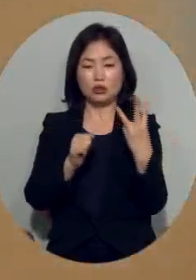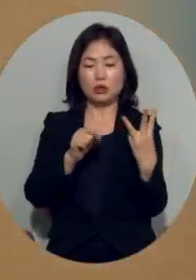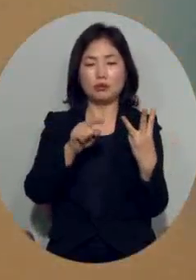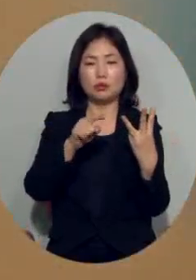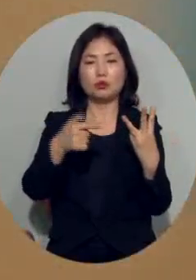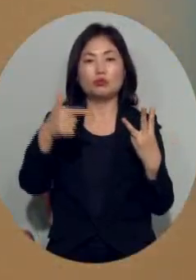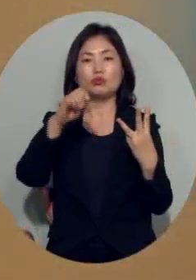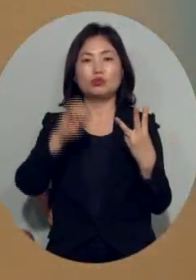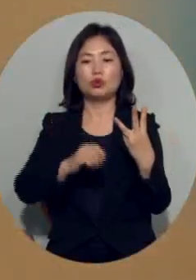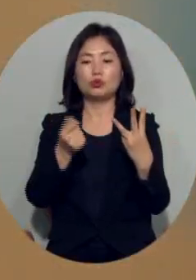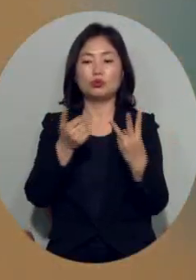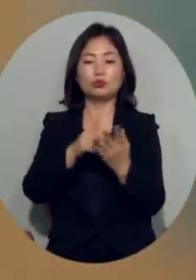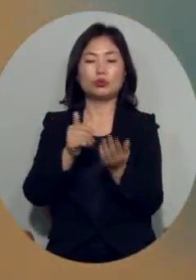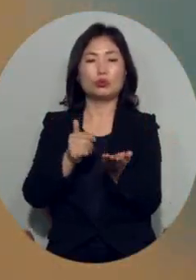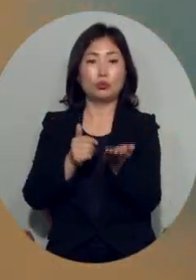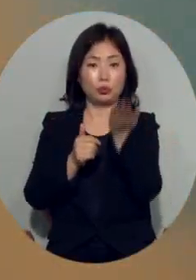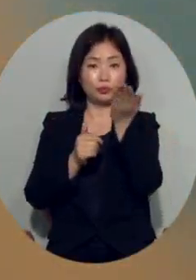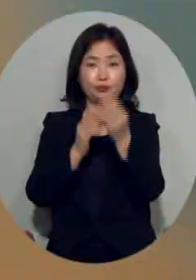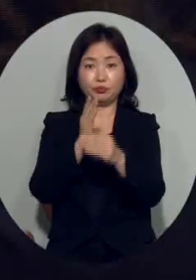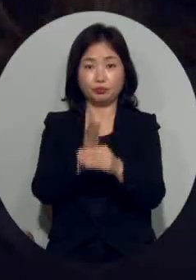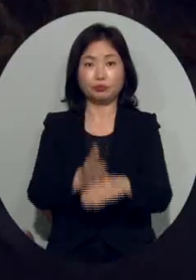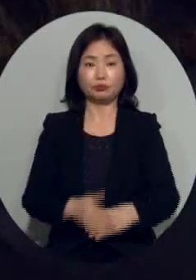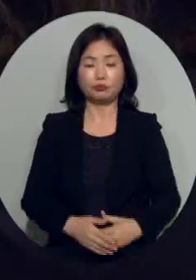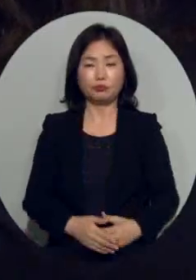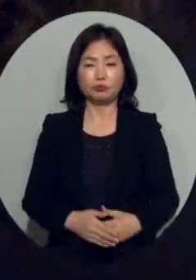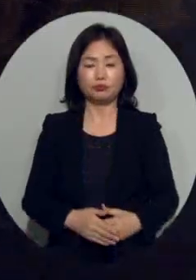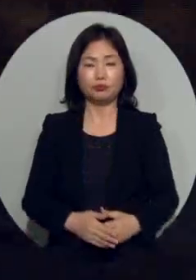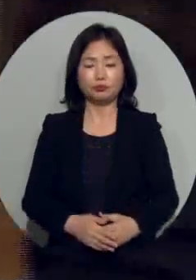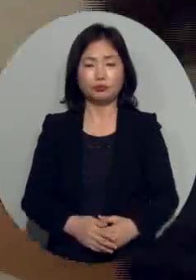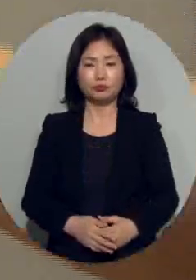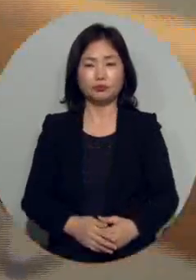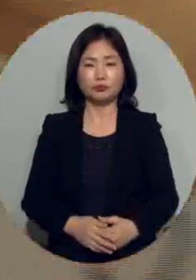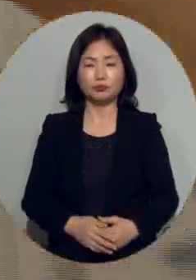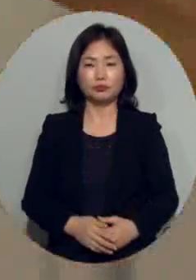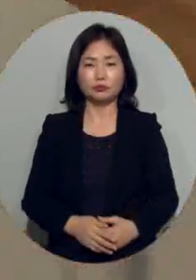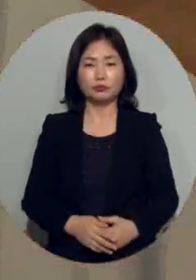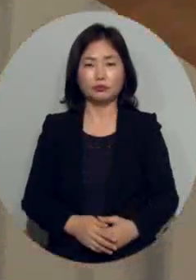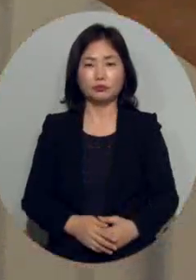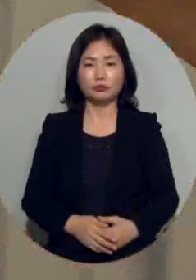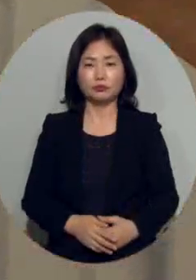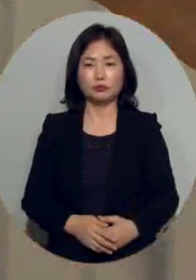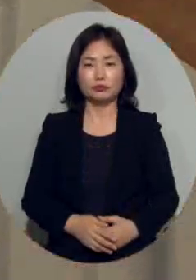23.6%로 조금 높게 나타나고 있습니다. MBC 뉴스 조재한입니다.